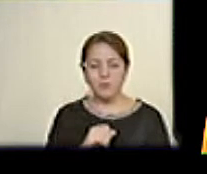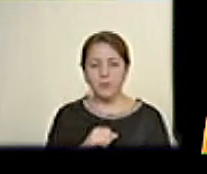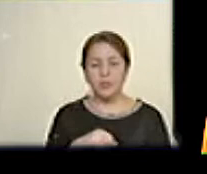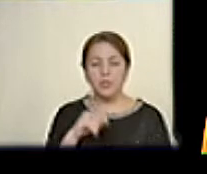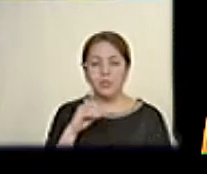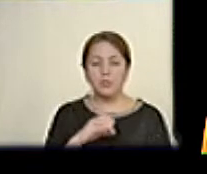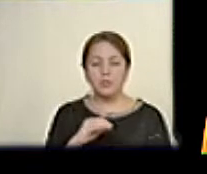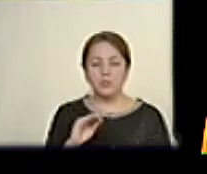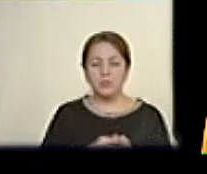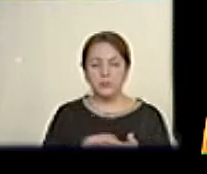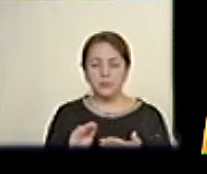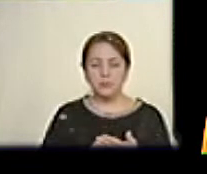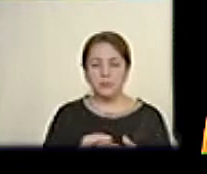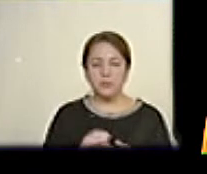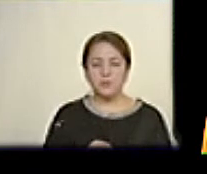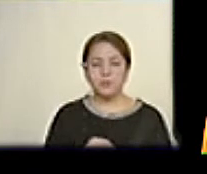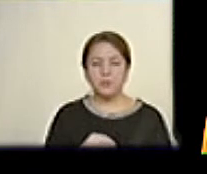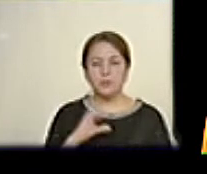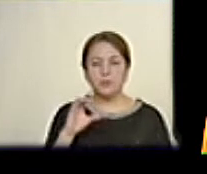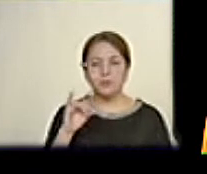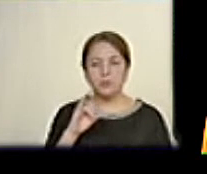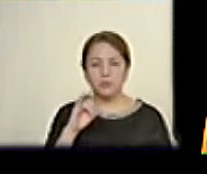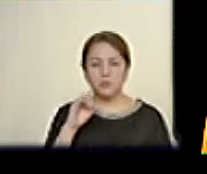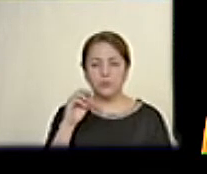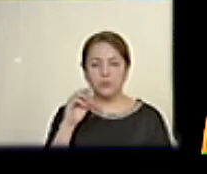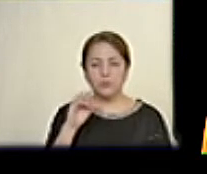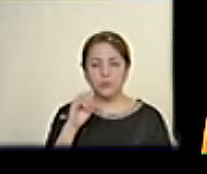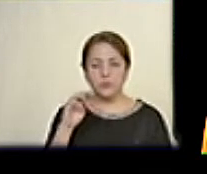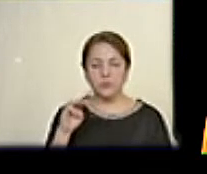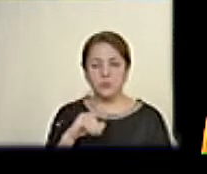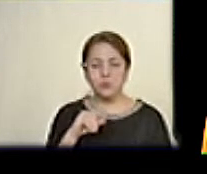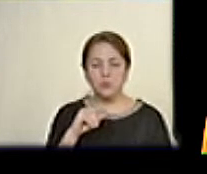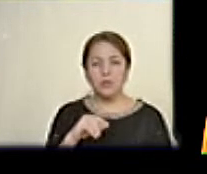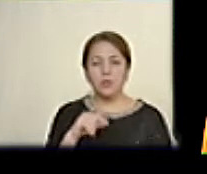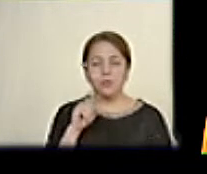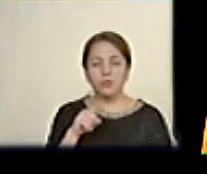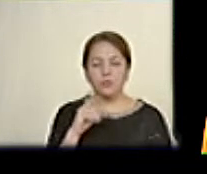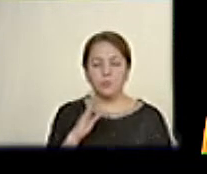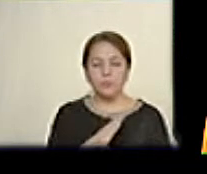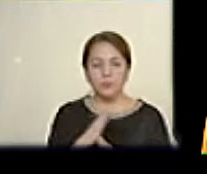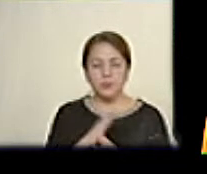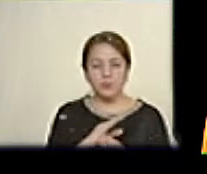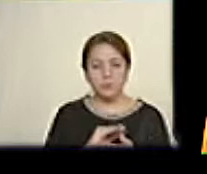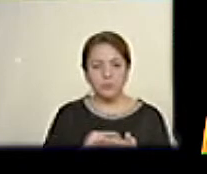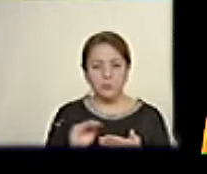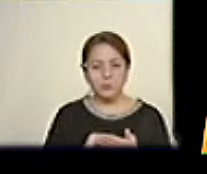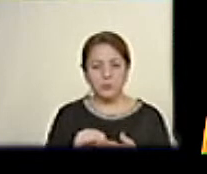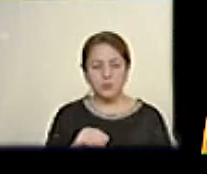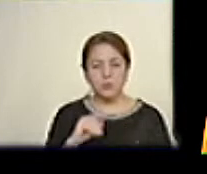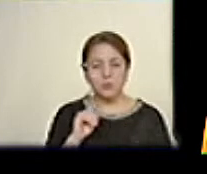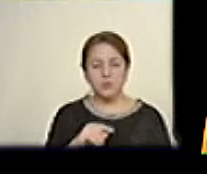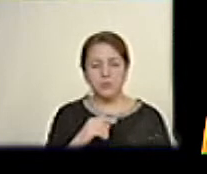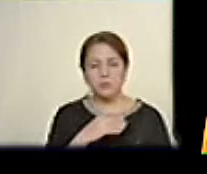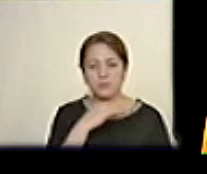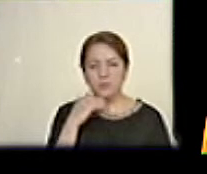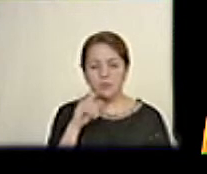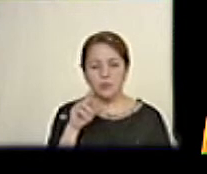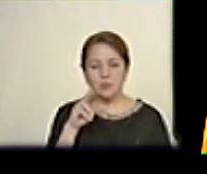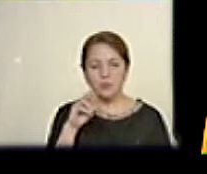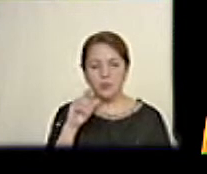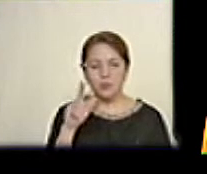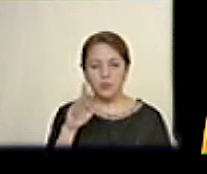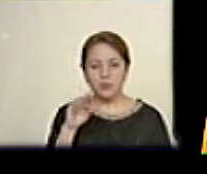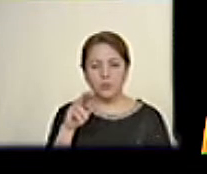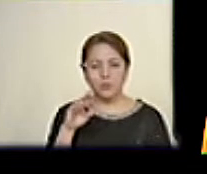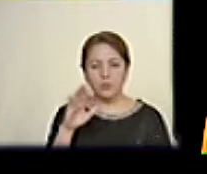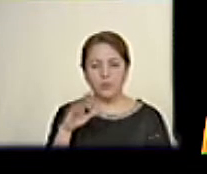сюжета. Уже яснее проступает движение в природе. Это обозначают несколько глаголов: